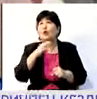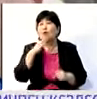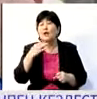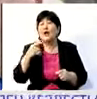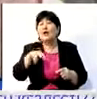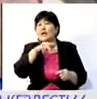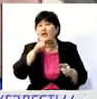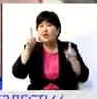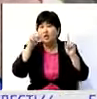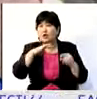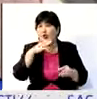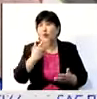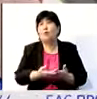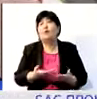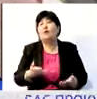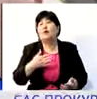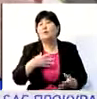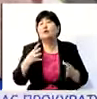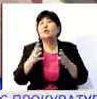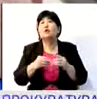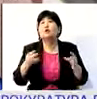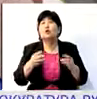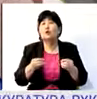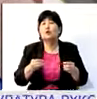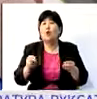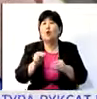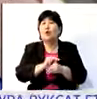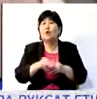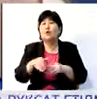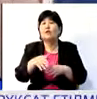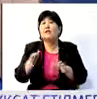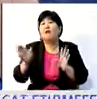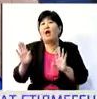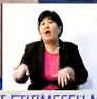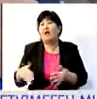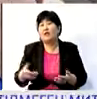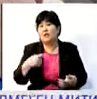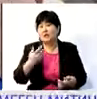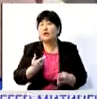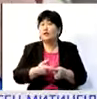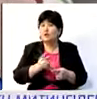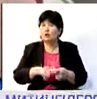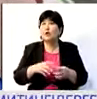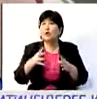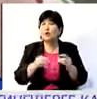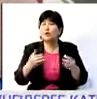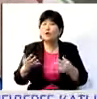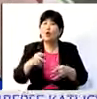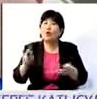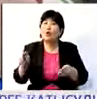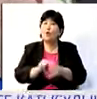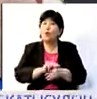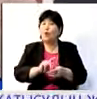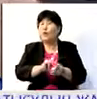ешкі де көп бізде. Біздің жүндер өңделмей сыртта қалып жатыр, былайша айтқанда. Сол жүндерді өңдеп,